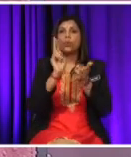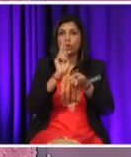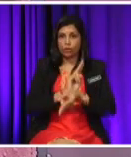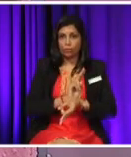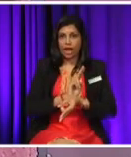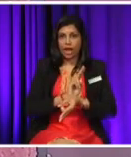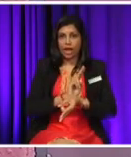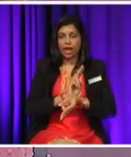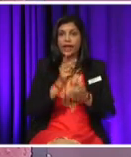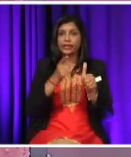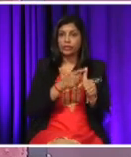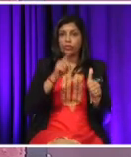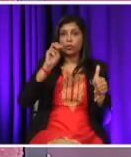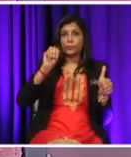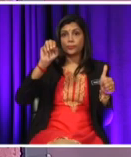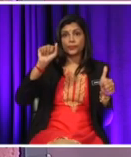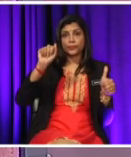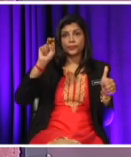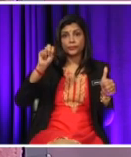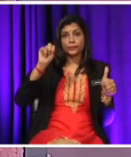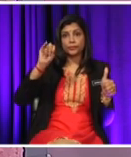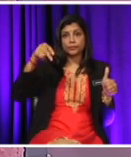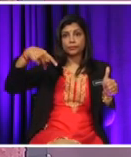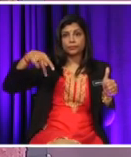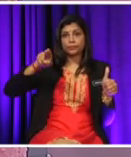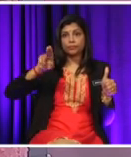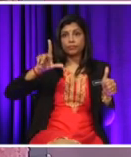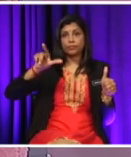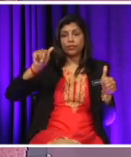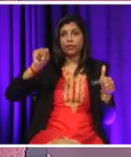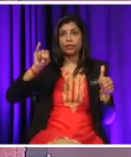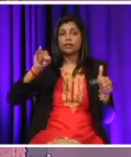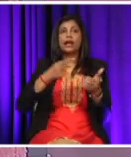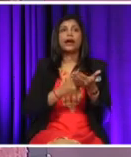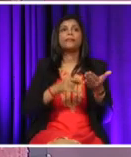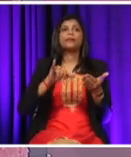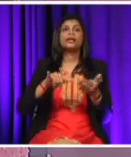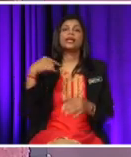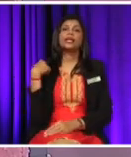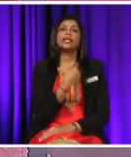di mana kita masukkan dalam peti sejuk gitu ubah dia punya suhu